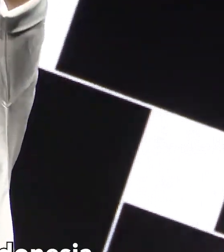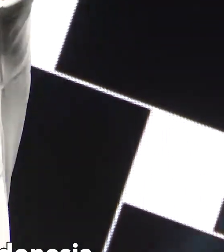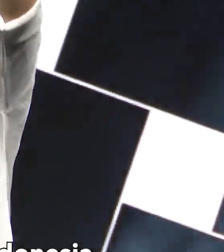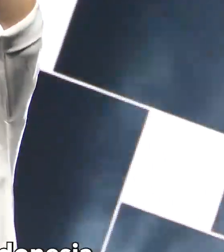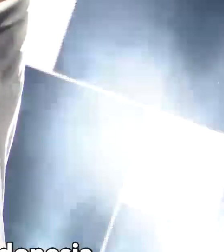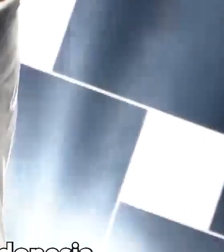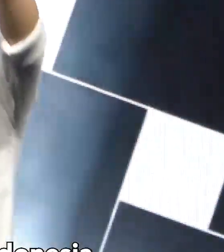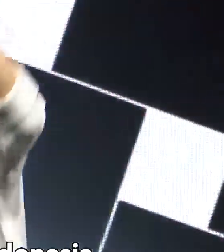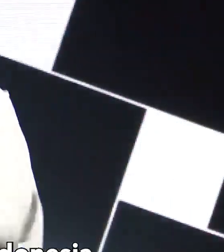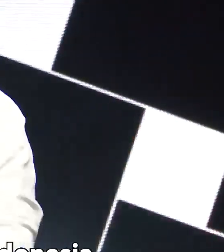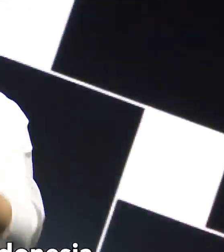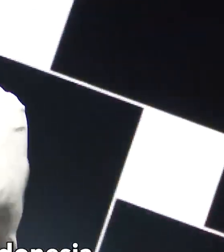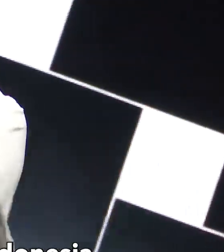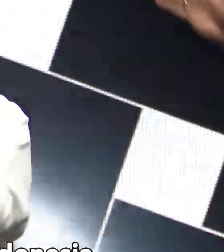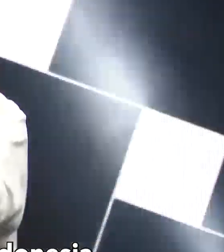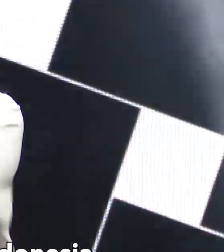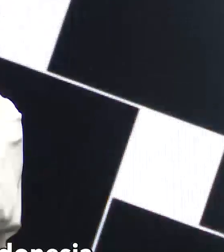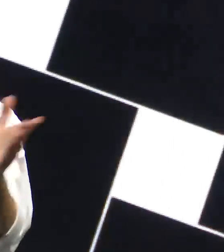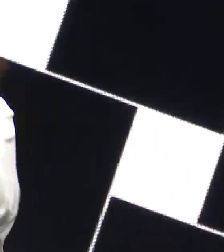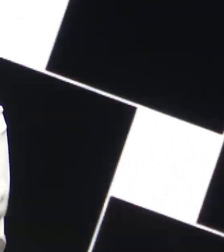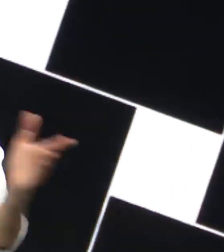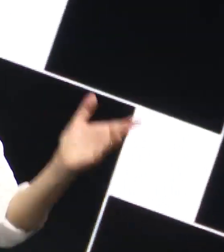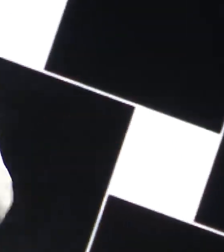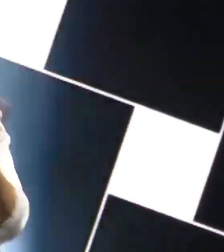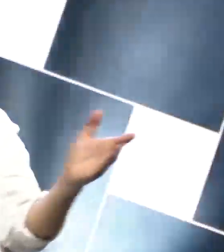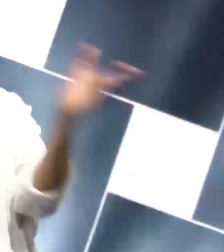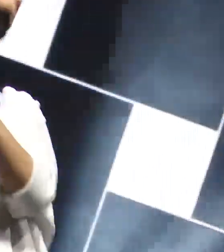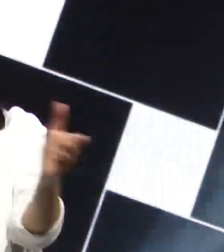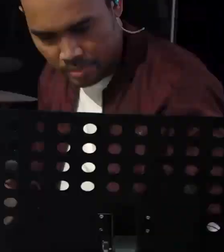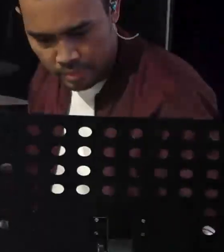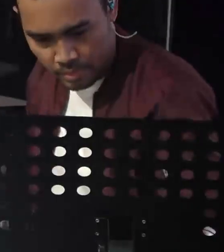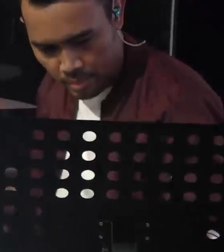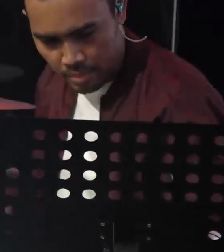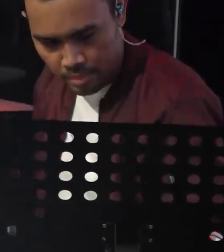Indonesia. Semua bertepuk tangan untuk Tuhan. Woo!